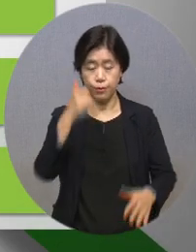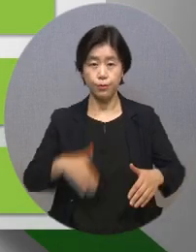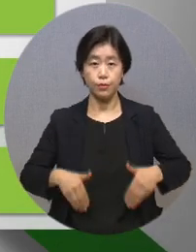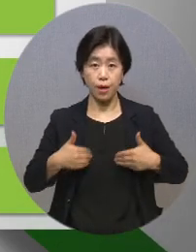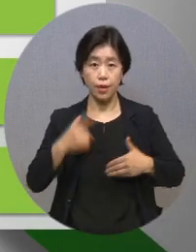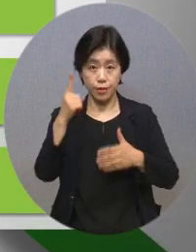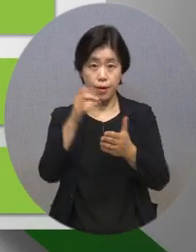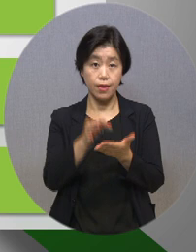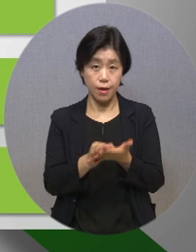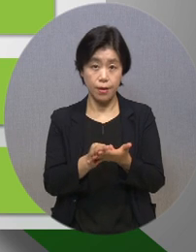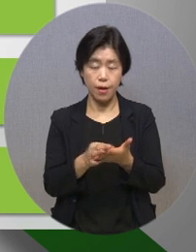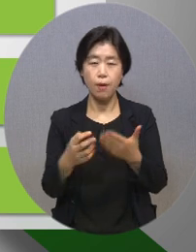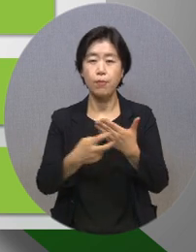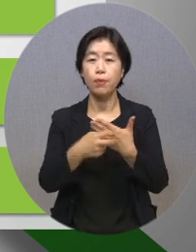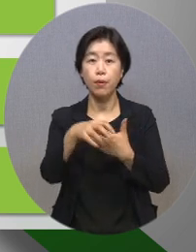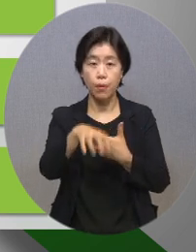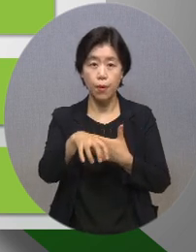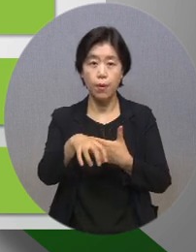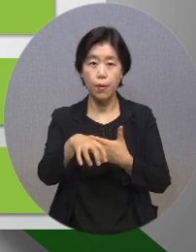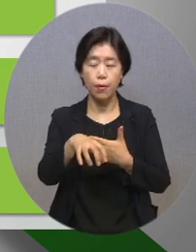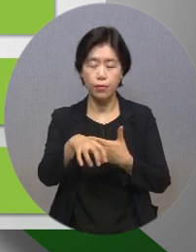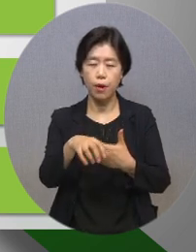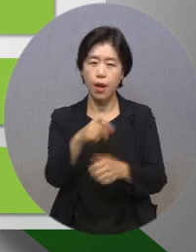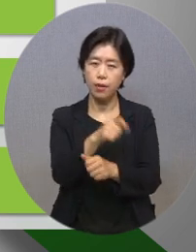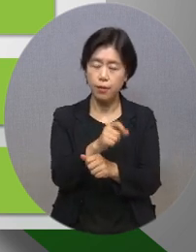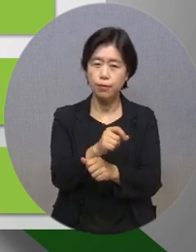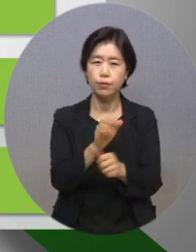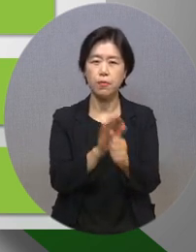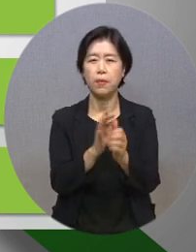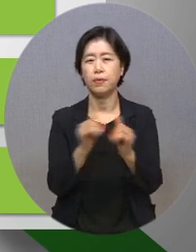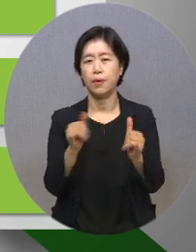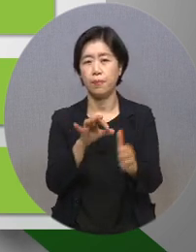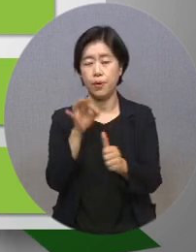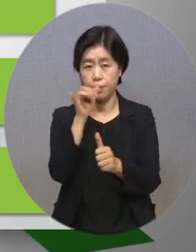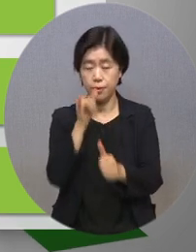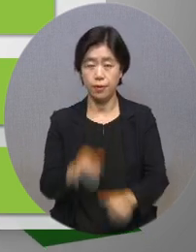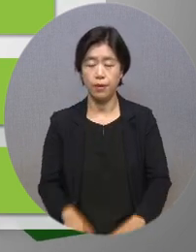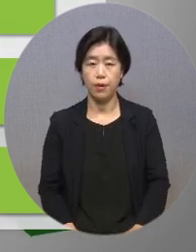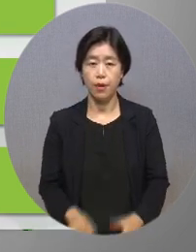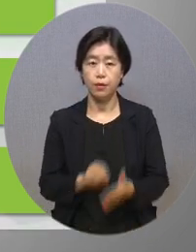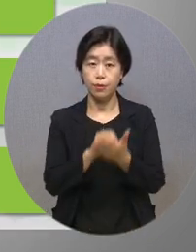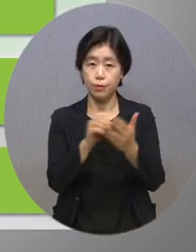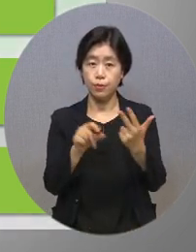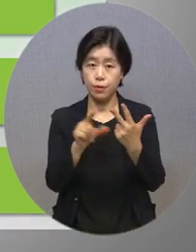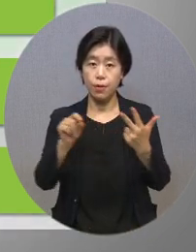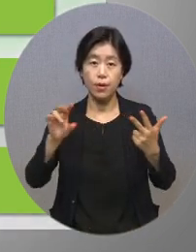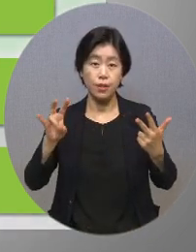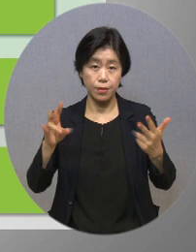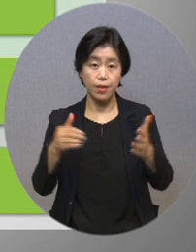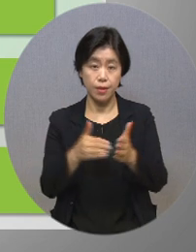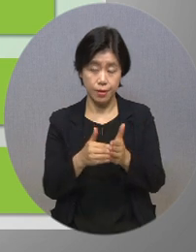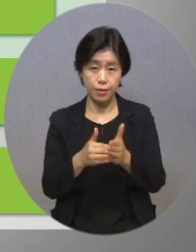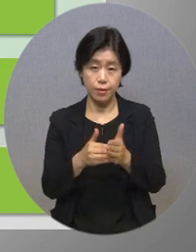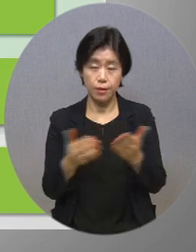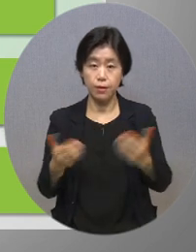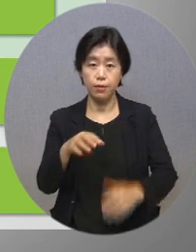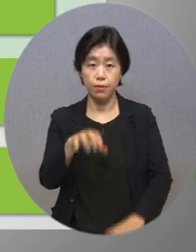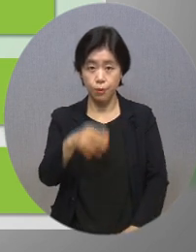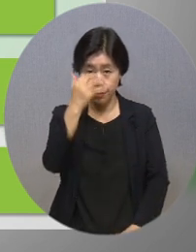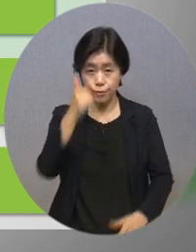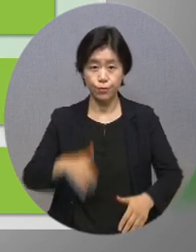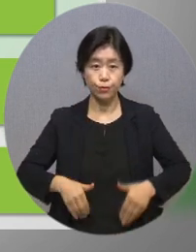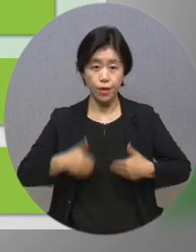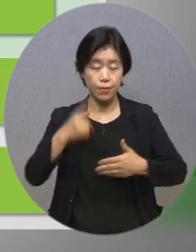충청남도 천안의료원에서 사무보조원을 모집합니다. 접수 마감일은 7월 24일까지며 근무지는